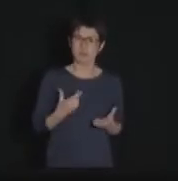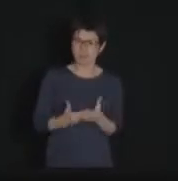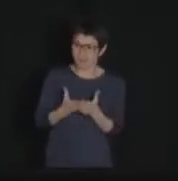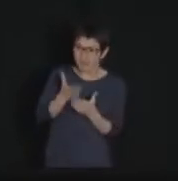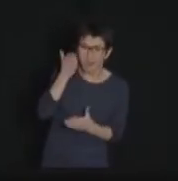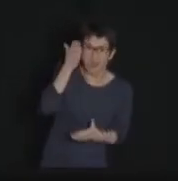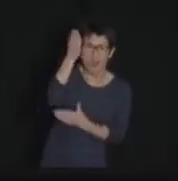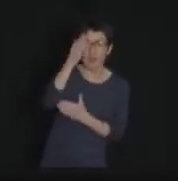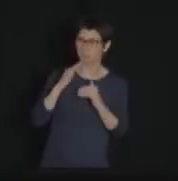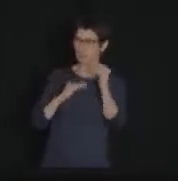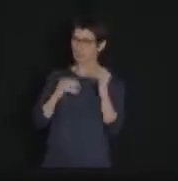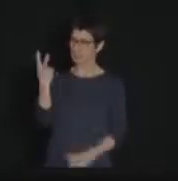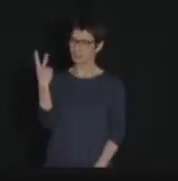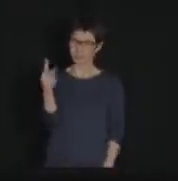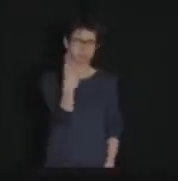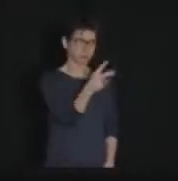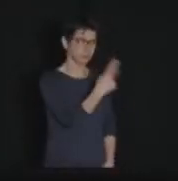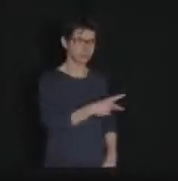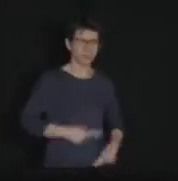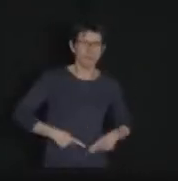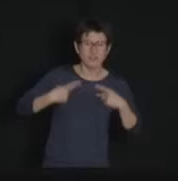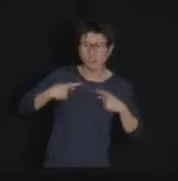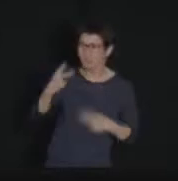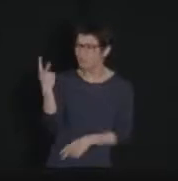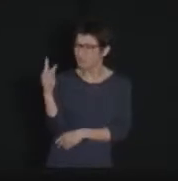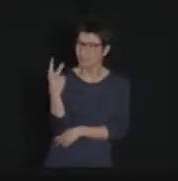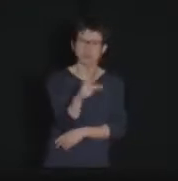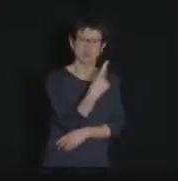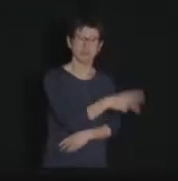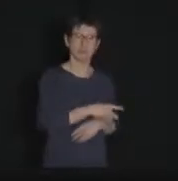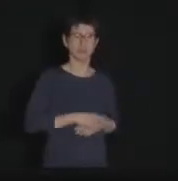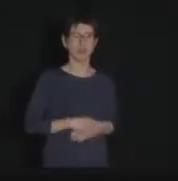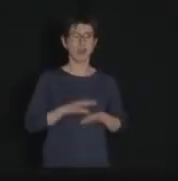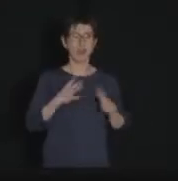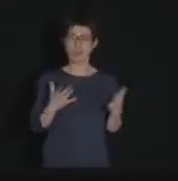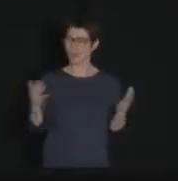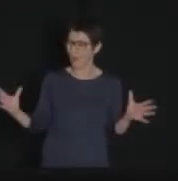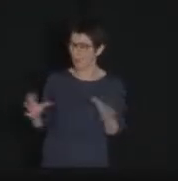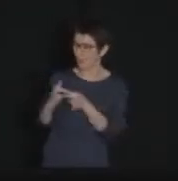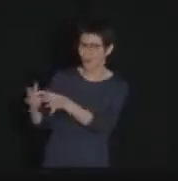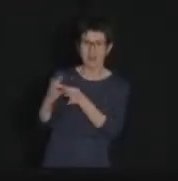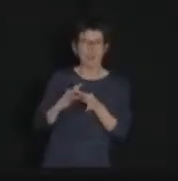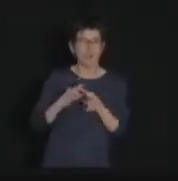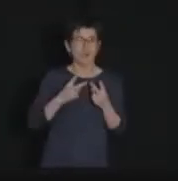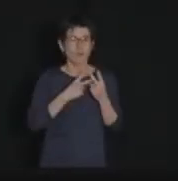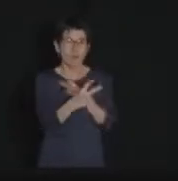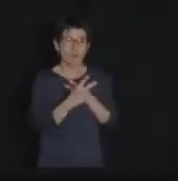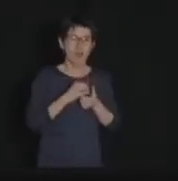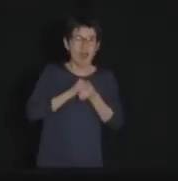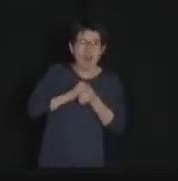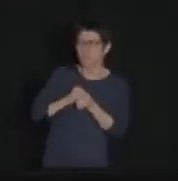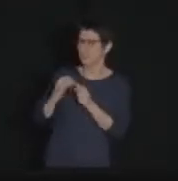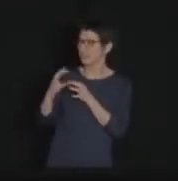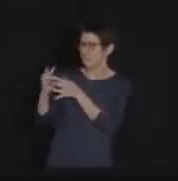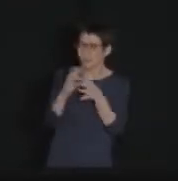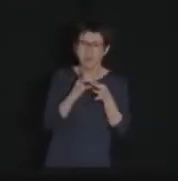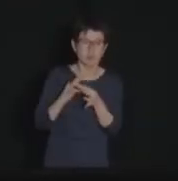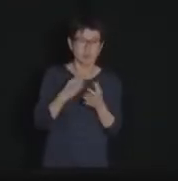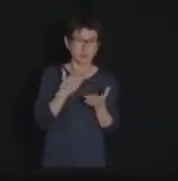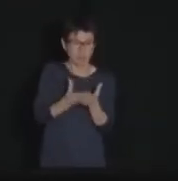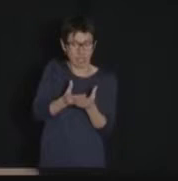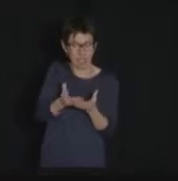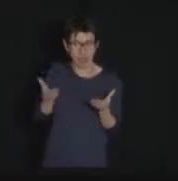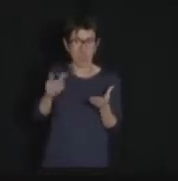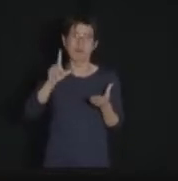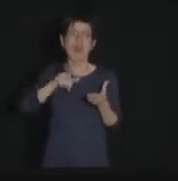tout le siècle. Ce sont les questions déterminantes pour vos métiers, vos vies, votre manière de regarder vos voisins, vos amis. Tout ça est